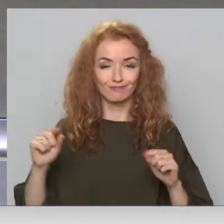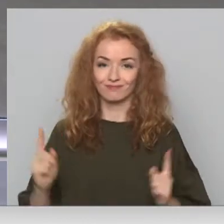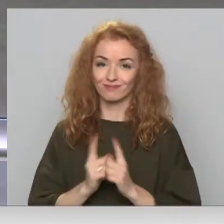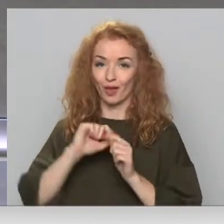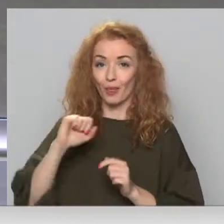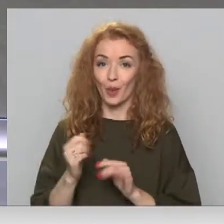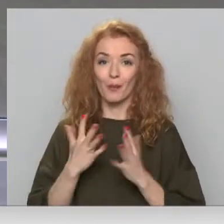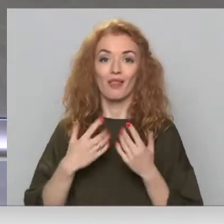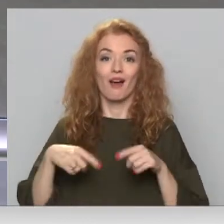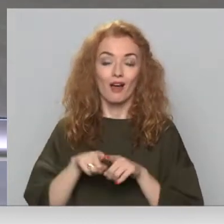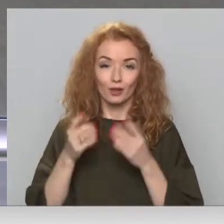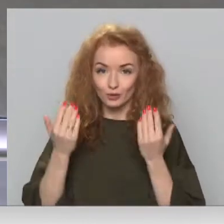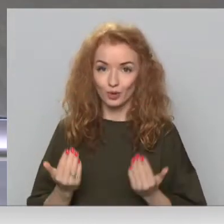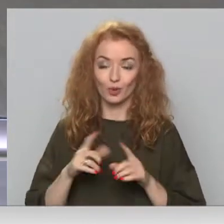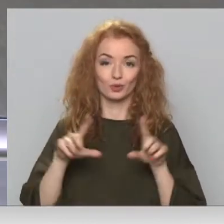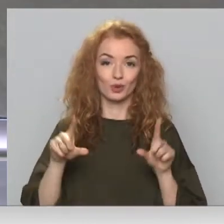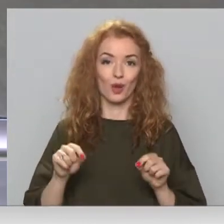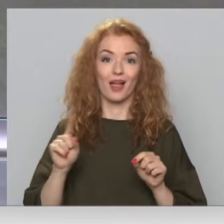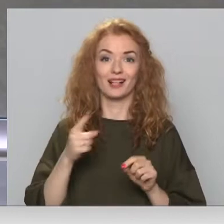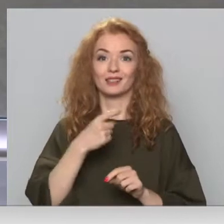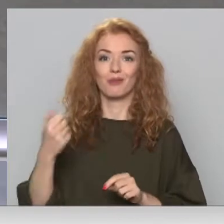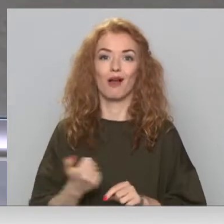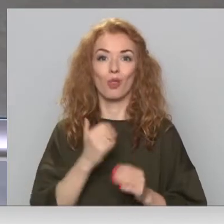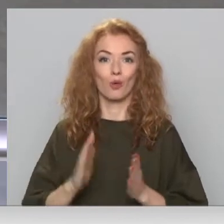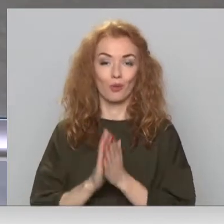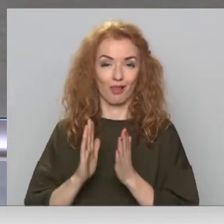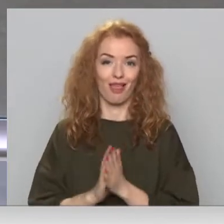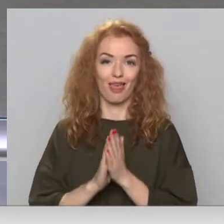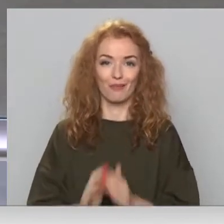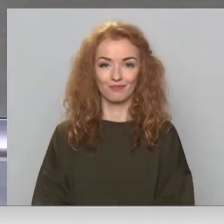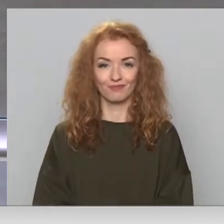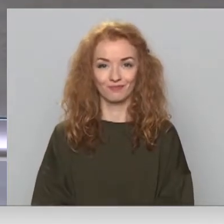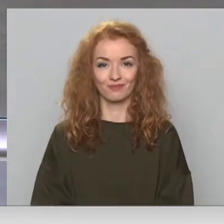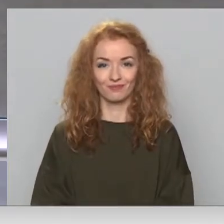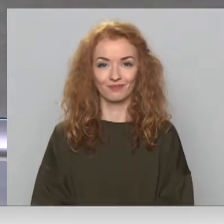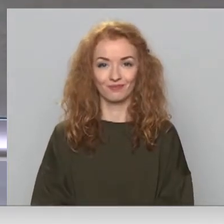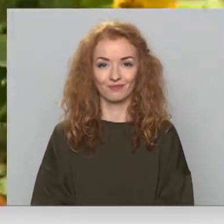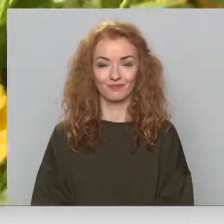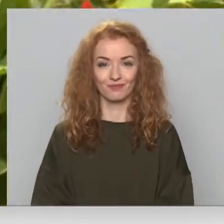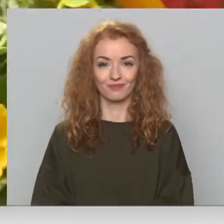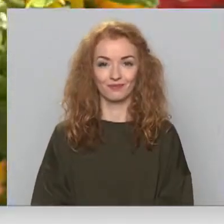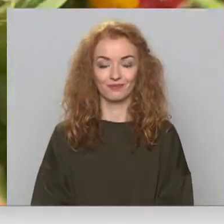draugus, bet tieši šodien skola svin savu 100-gadu jubileju. Turpina Madara Līcīte.